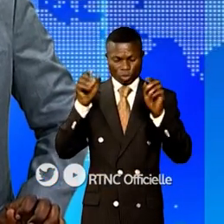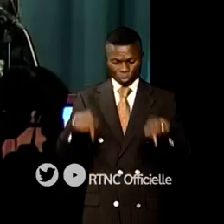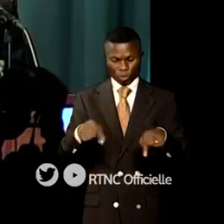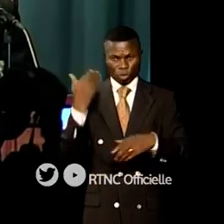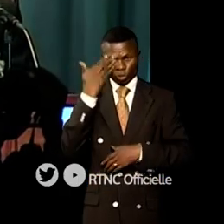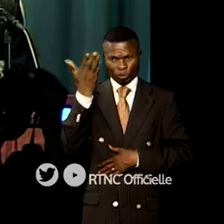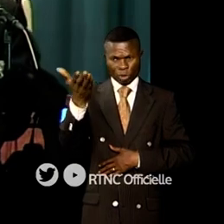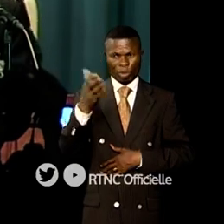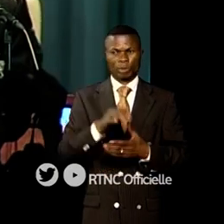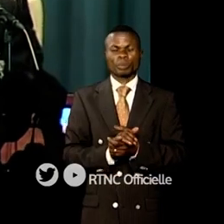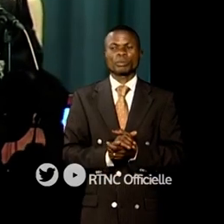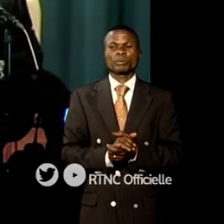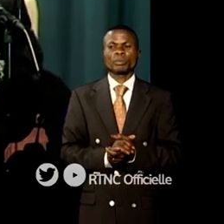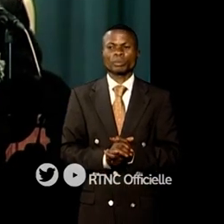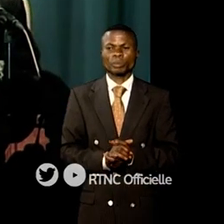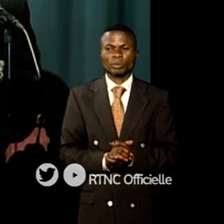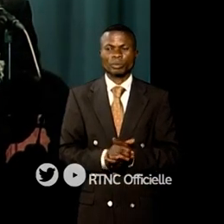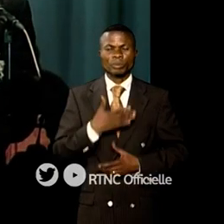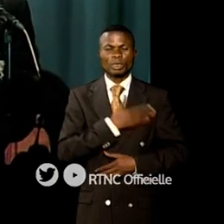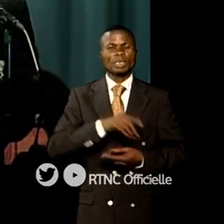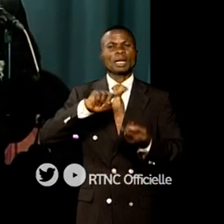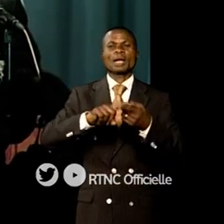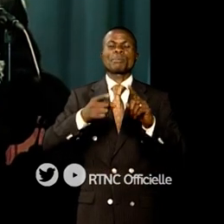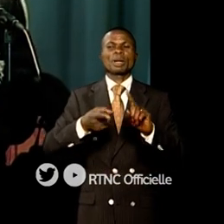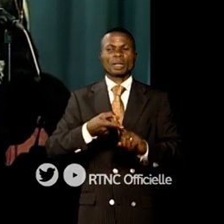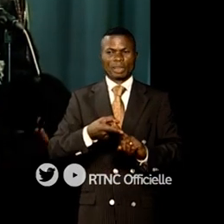reportage. Chers collègues,